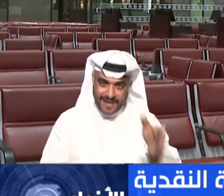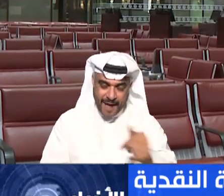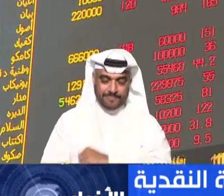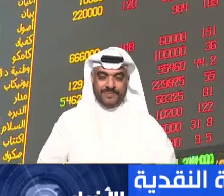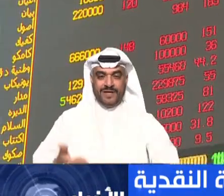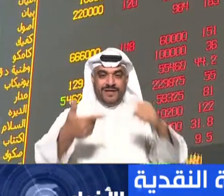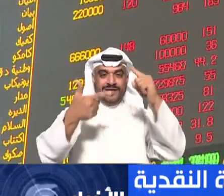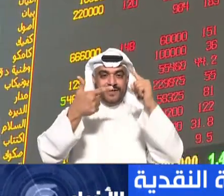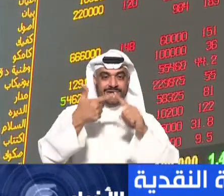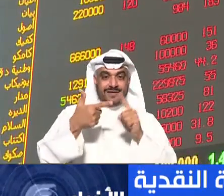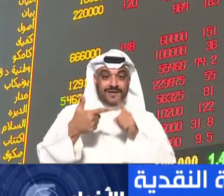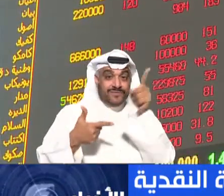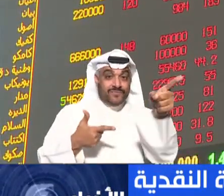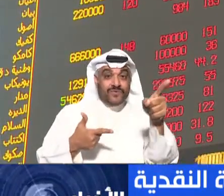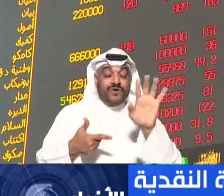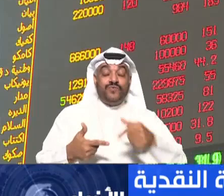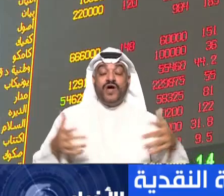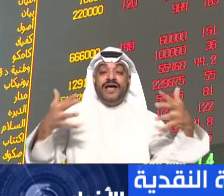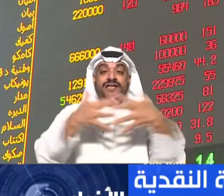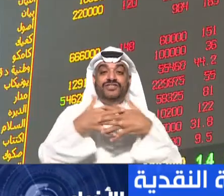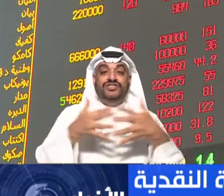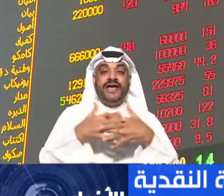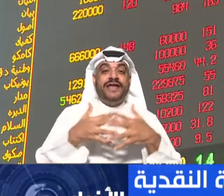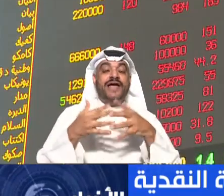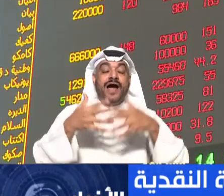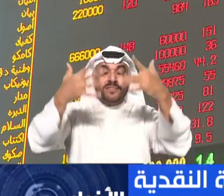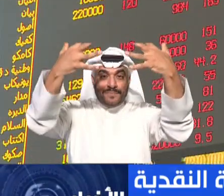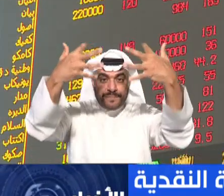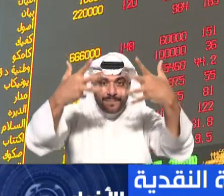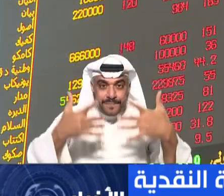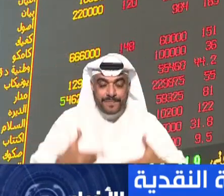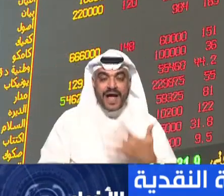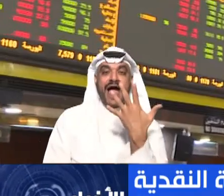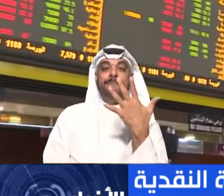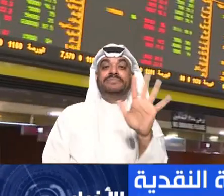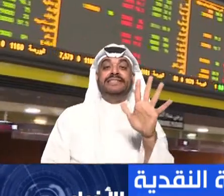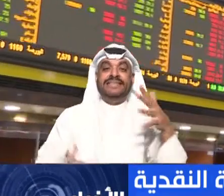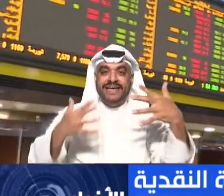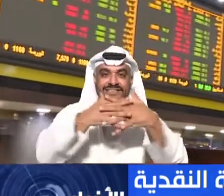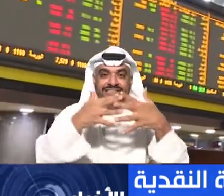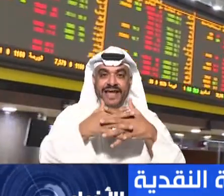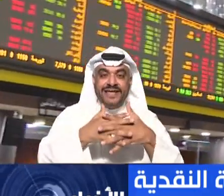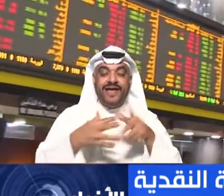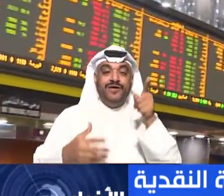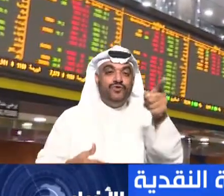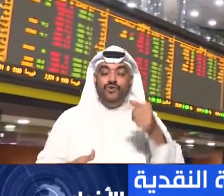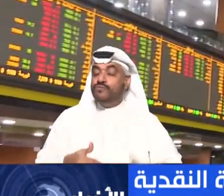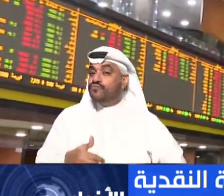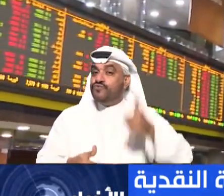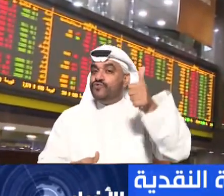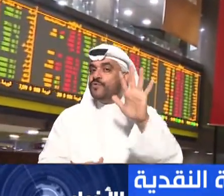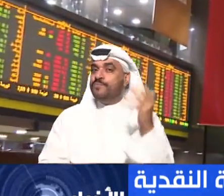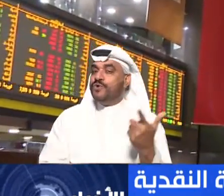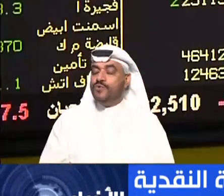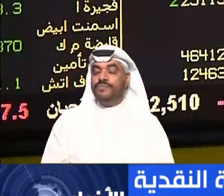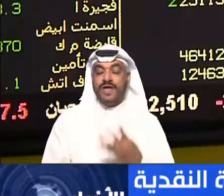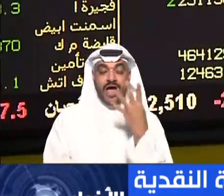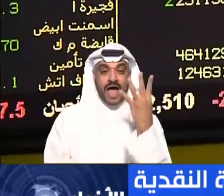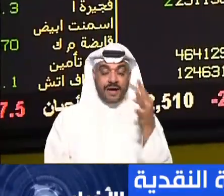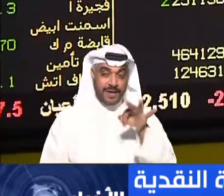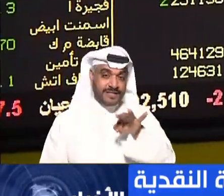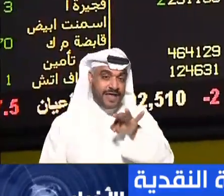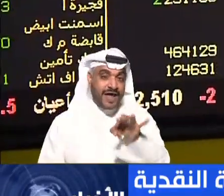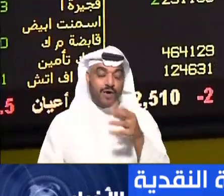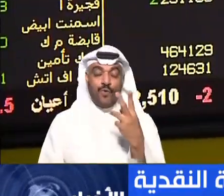5933 نقطة. مؤشر رئيس 50 صعد أيضا عند الإغلاق بمقدار 4 نقاط ليصل بذلك إلى مستوى